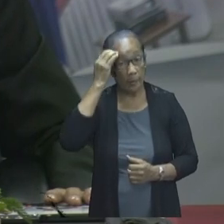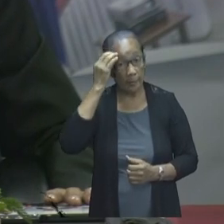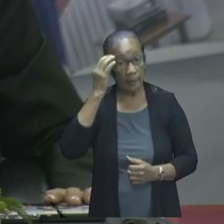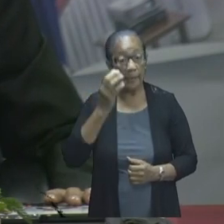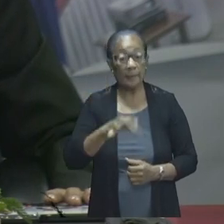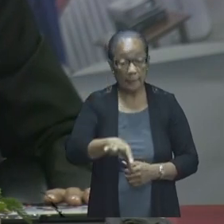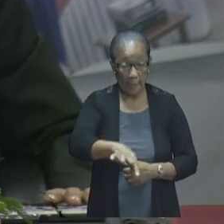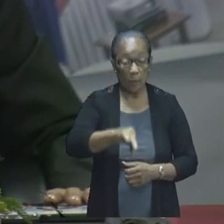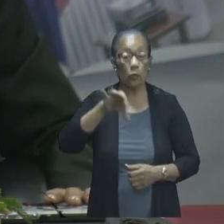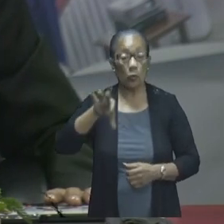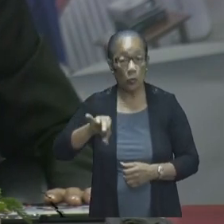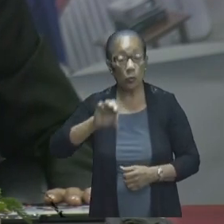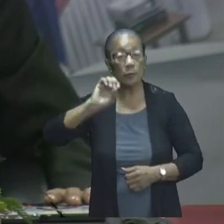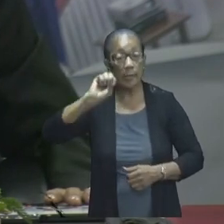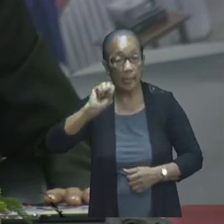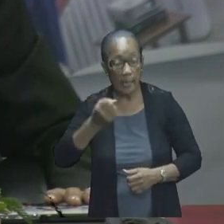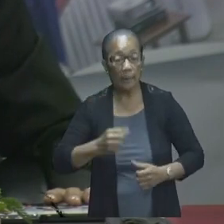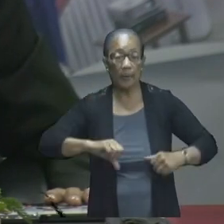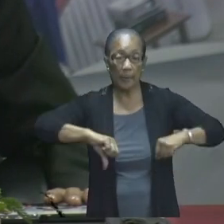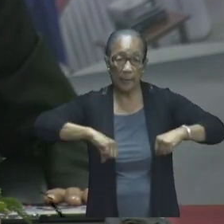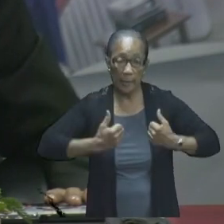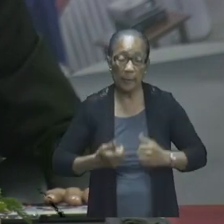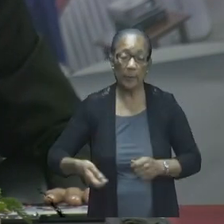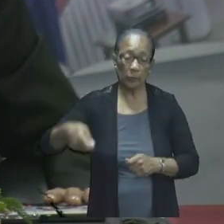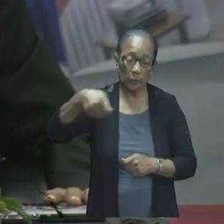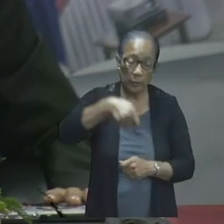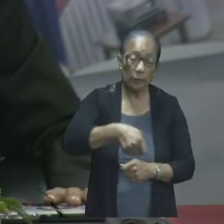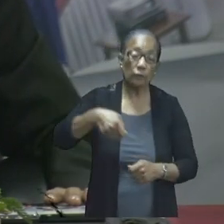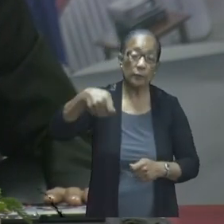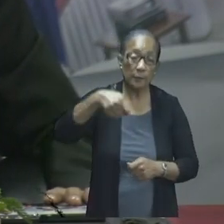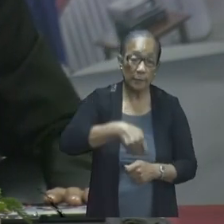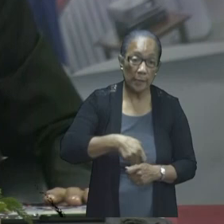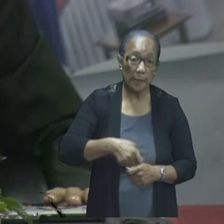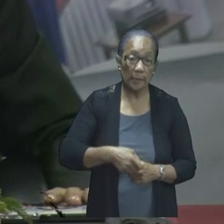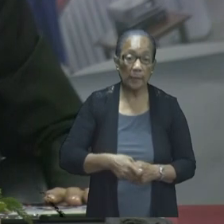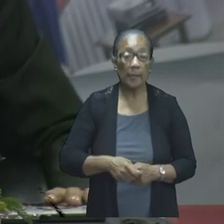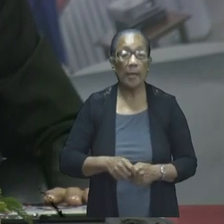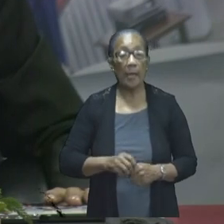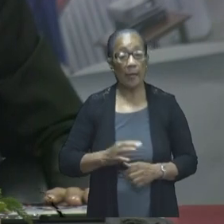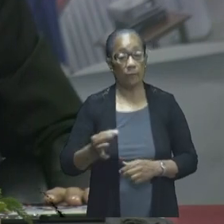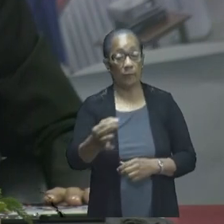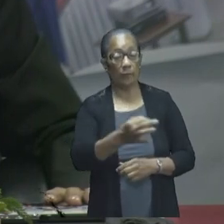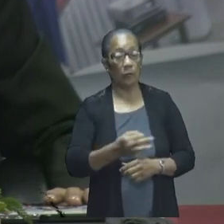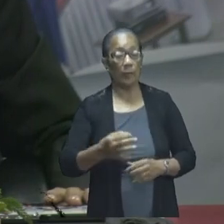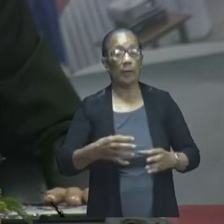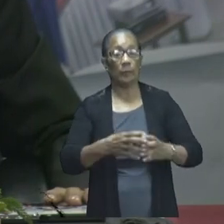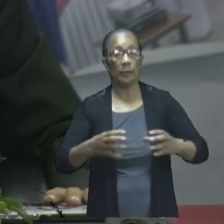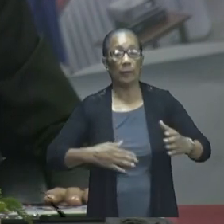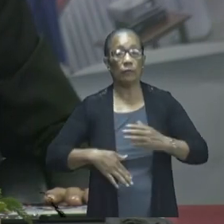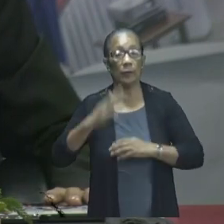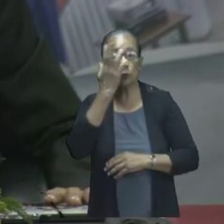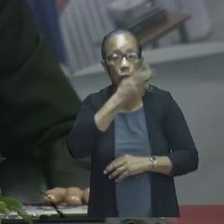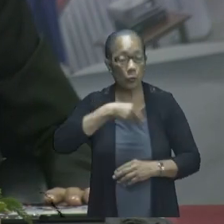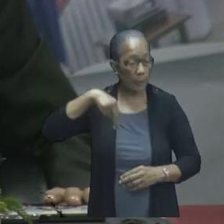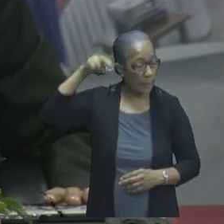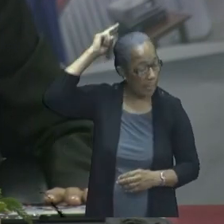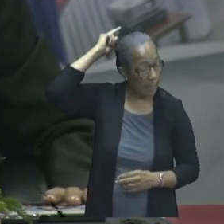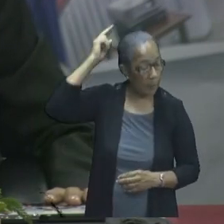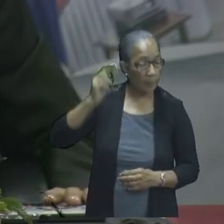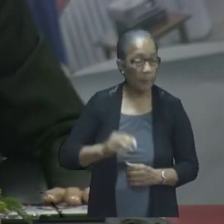kunnen beginnen met hun investering en het berg worden gaat het lokaal bedrijf aan suriname dat de integere maar in dat